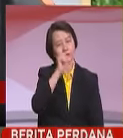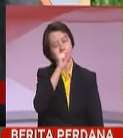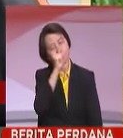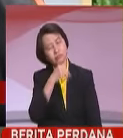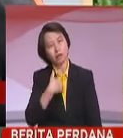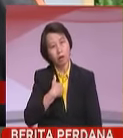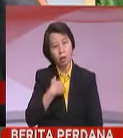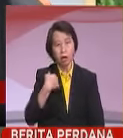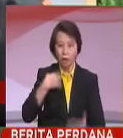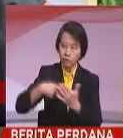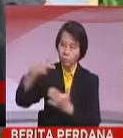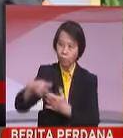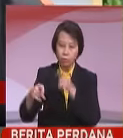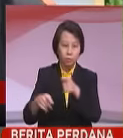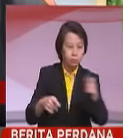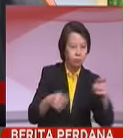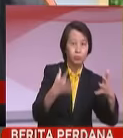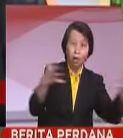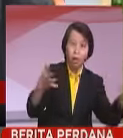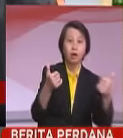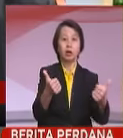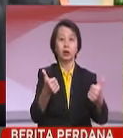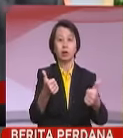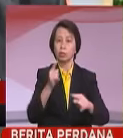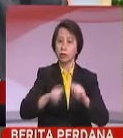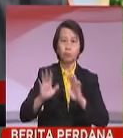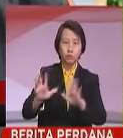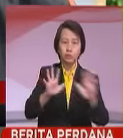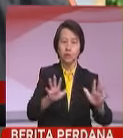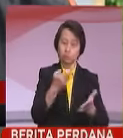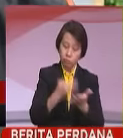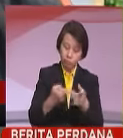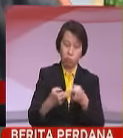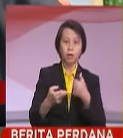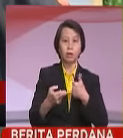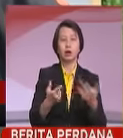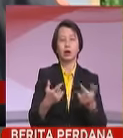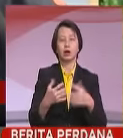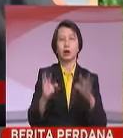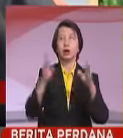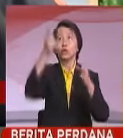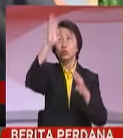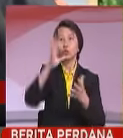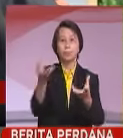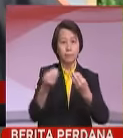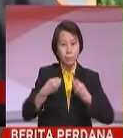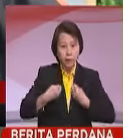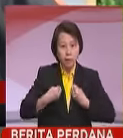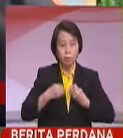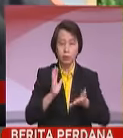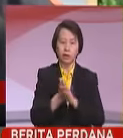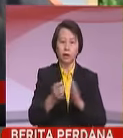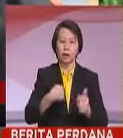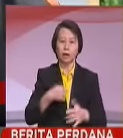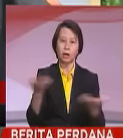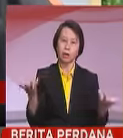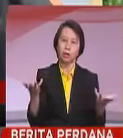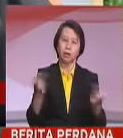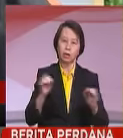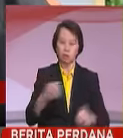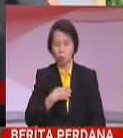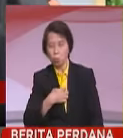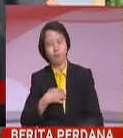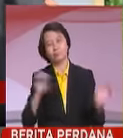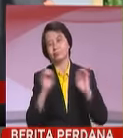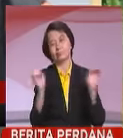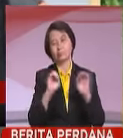ada program itu, program ini. So, itu kita tak boleh nafi. Itu memang rezeki. Ya. Itu adalah keajaiban yang Tuhan bagi. Ya. So, saya tak ada benda yang nak merungut ke